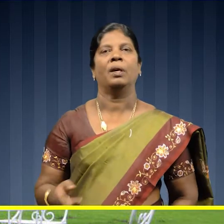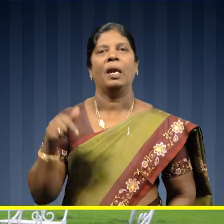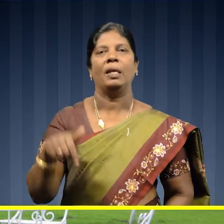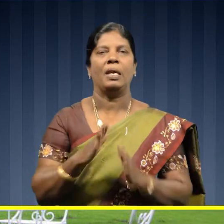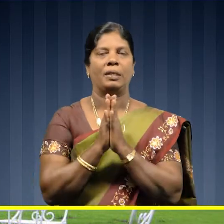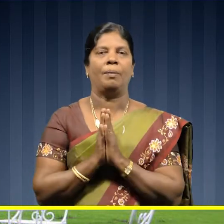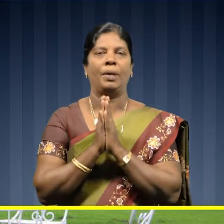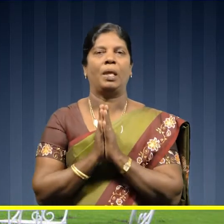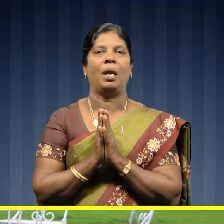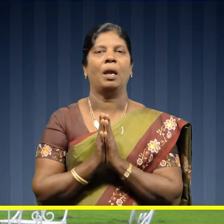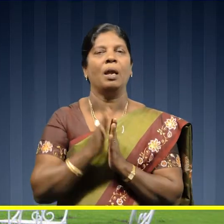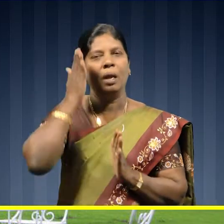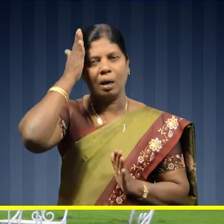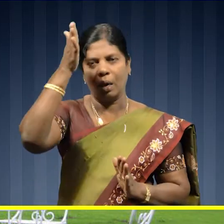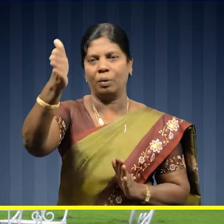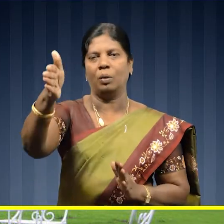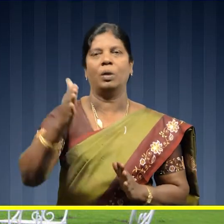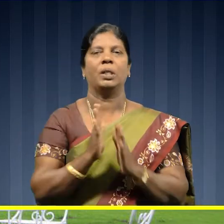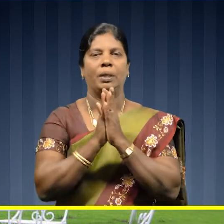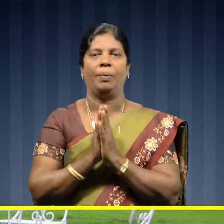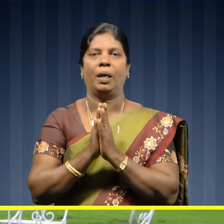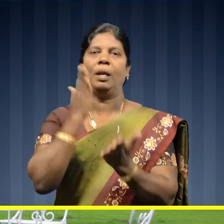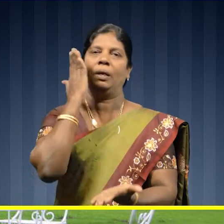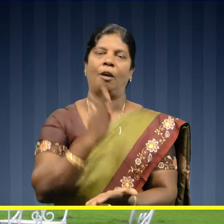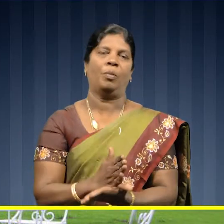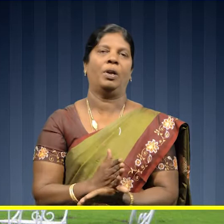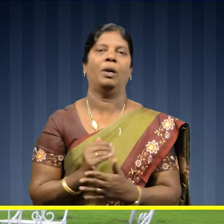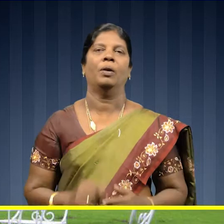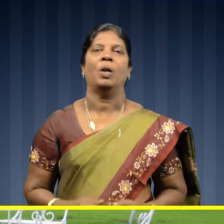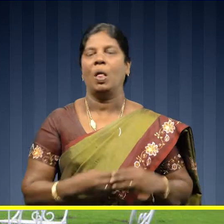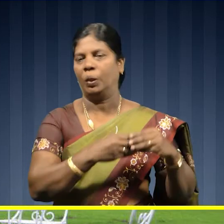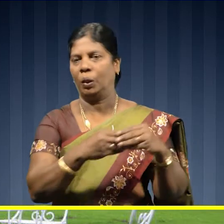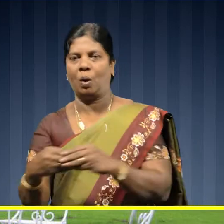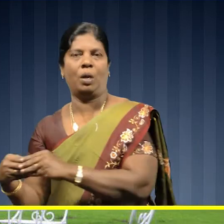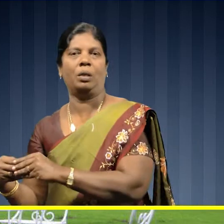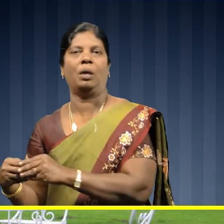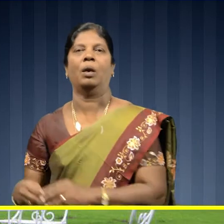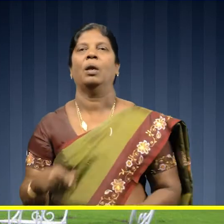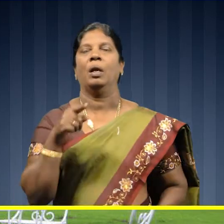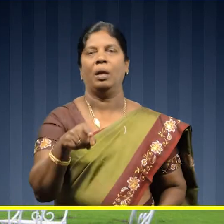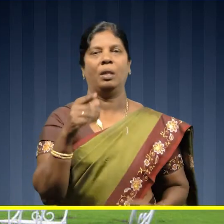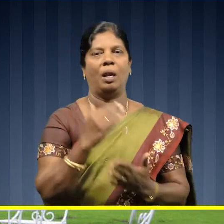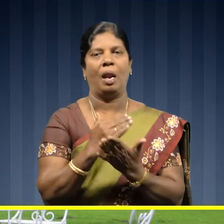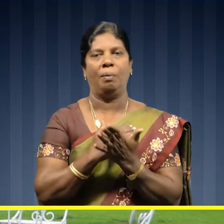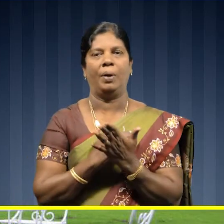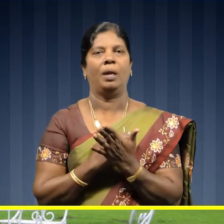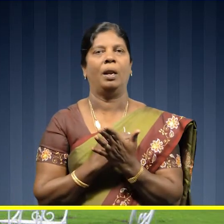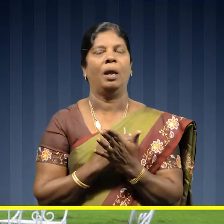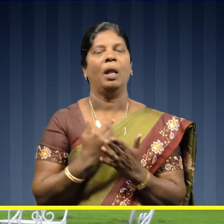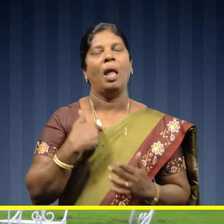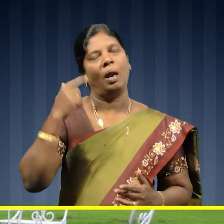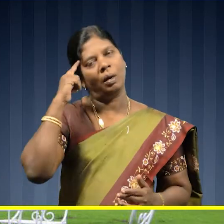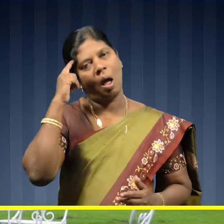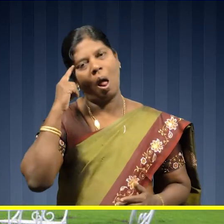ஆமென். என்ன நண்பர்களே, இந்த ஜபத்தை நீங்கள் கருத்தோடு ஏறெடுத்திருப்பீர்கள் என்று நான் நம்புகிறேன். தொடர்ந்து உங்களுக்கு